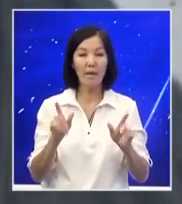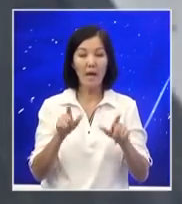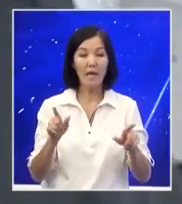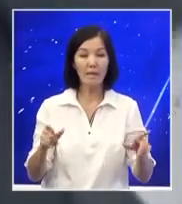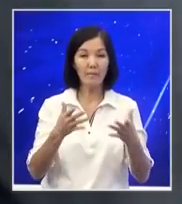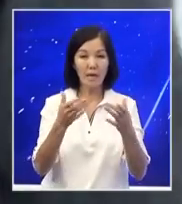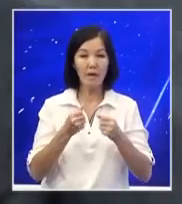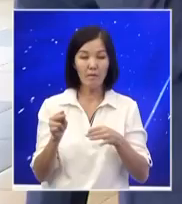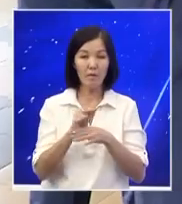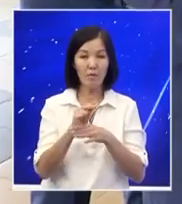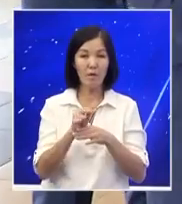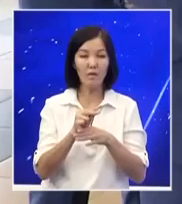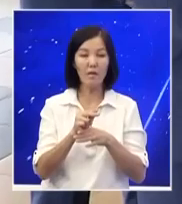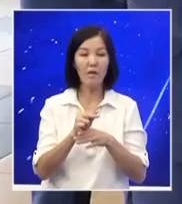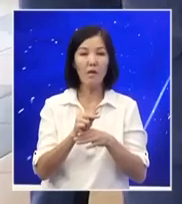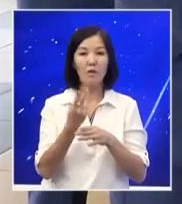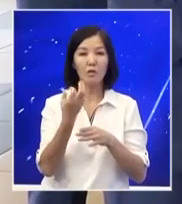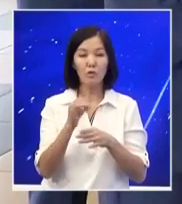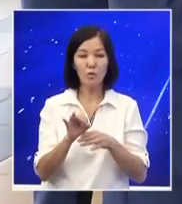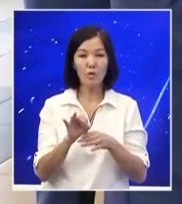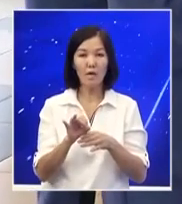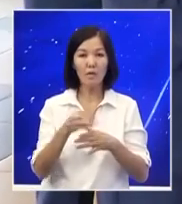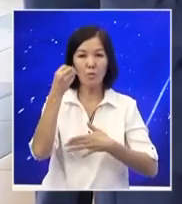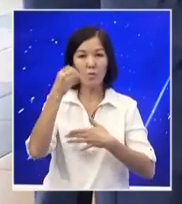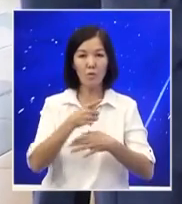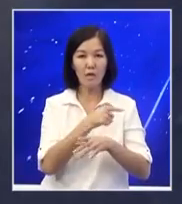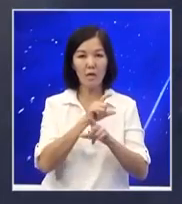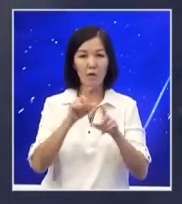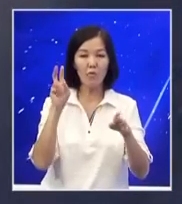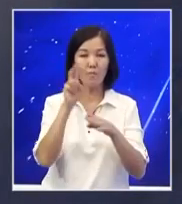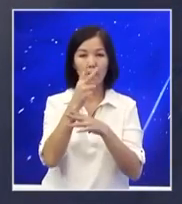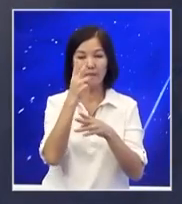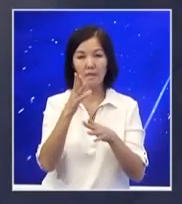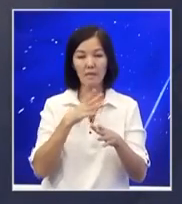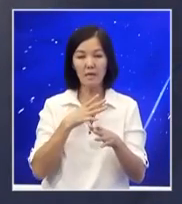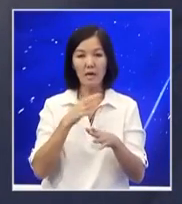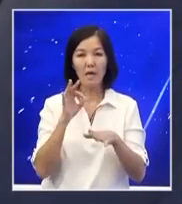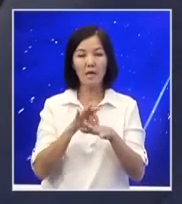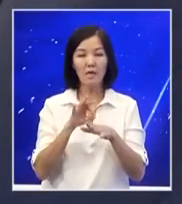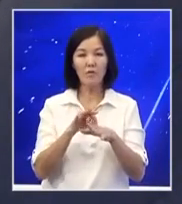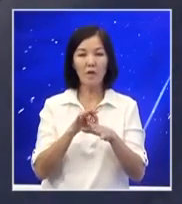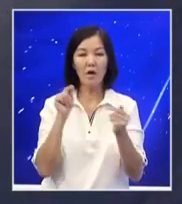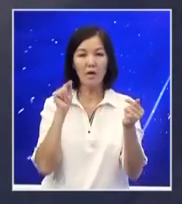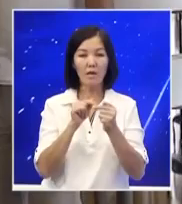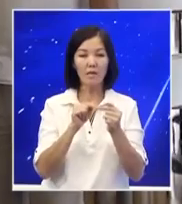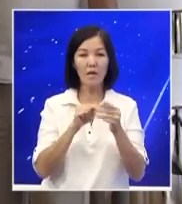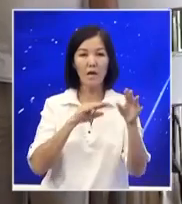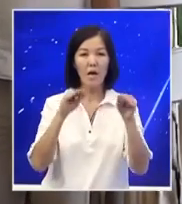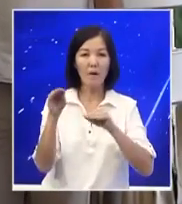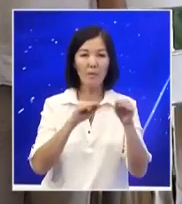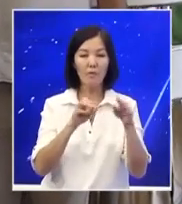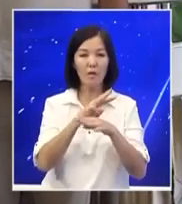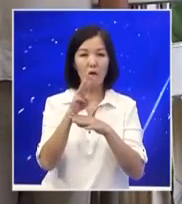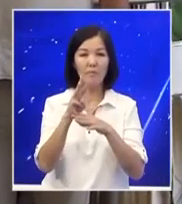қауқарлы. Бұдан бөлек Владимирович облыс орталығындағы ауруханаларды аралады. Коронавирус індетпен күресте қажетті құрал-жабдықтармен қамтылу